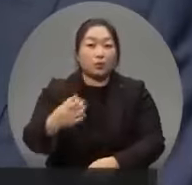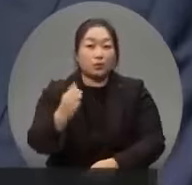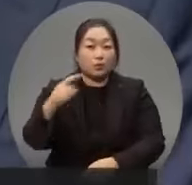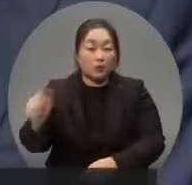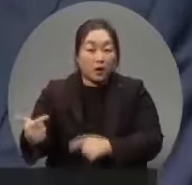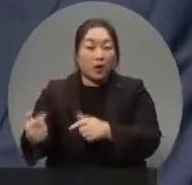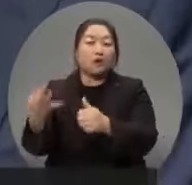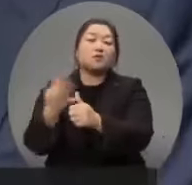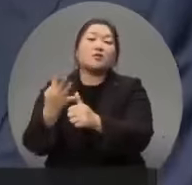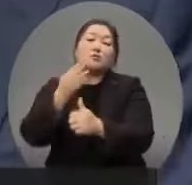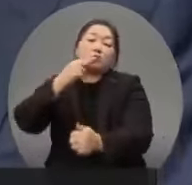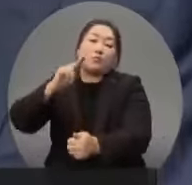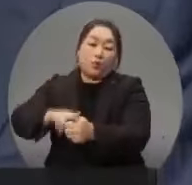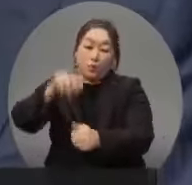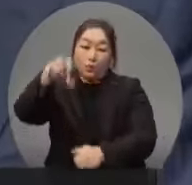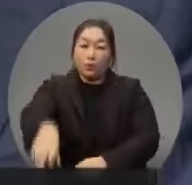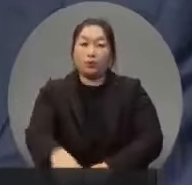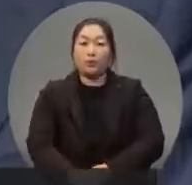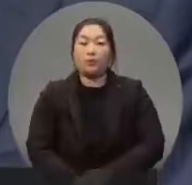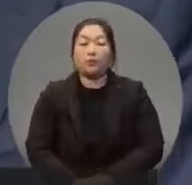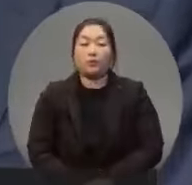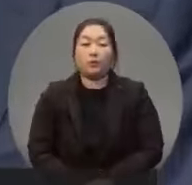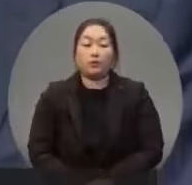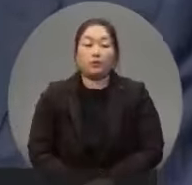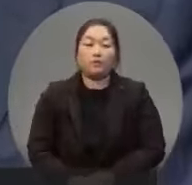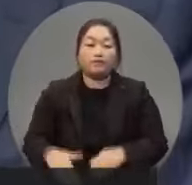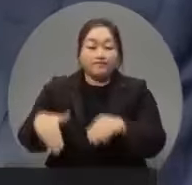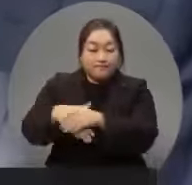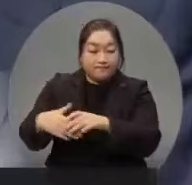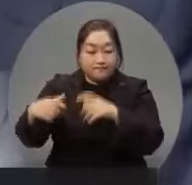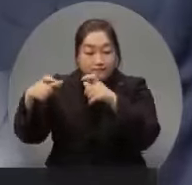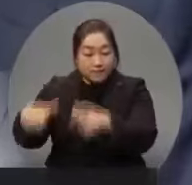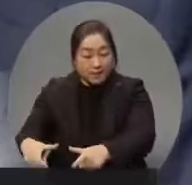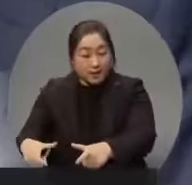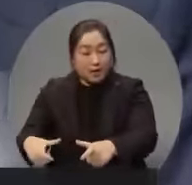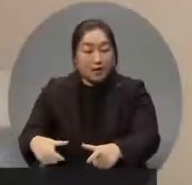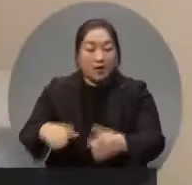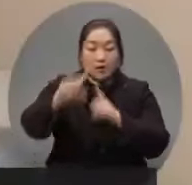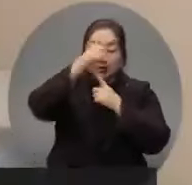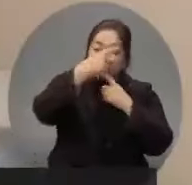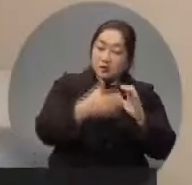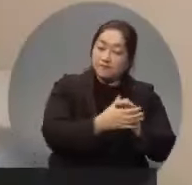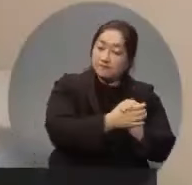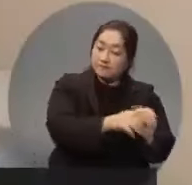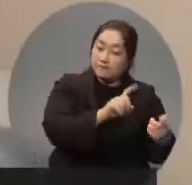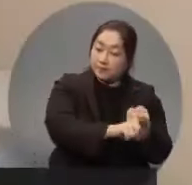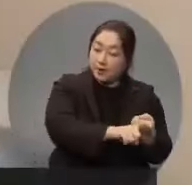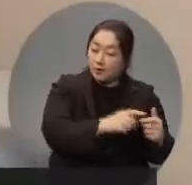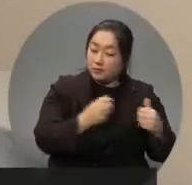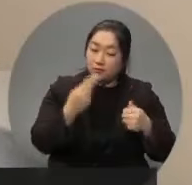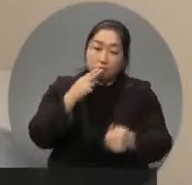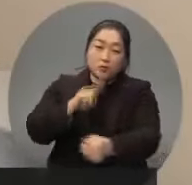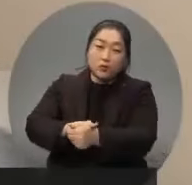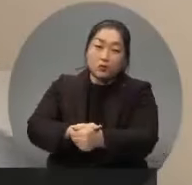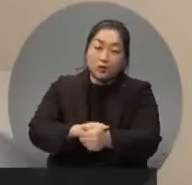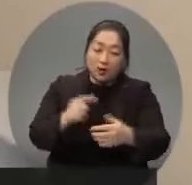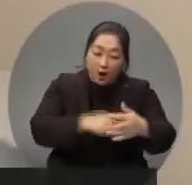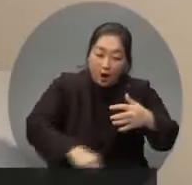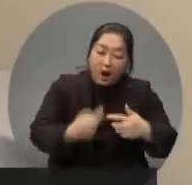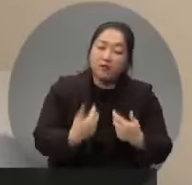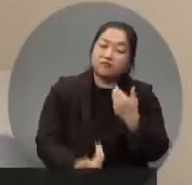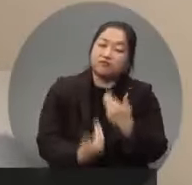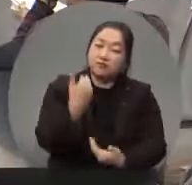의원이 사선에 도전하는 곳입니다. 친문 지역구에 친명 인사가 도전장을 낸 건데 이른바 자객공천이라는 잡음이